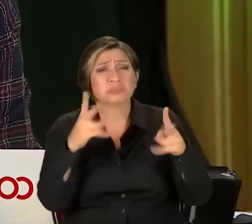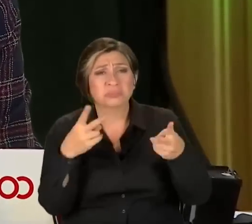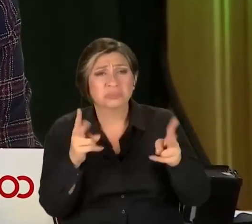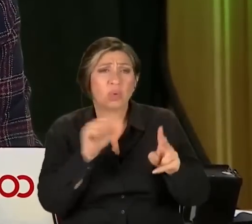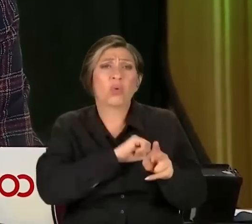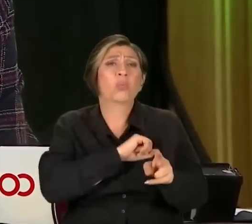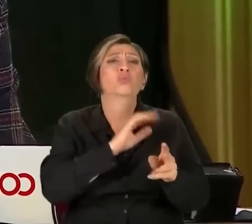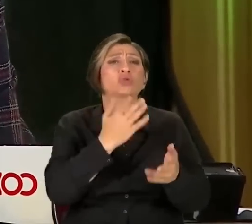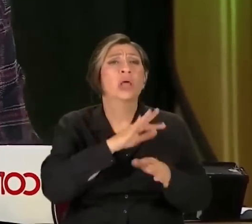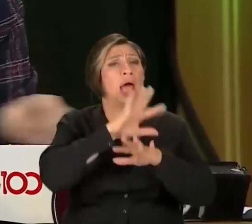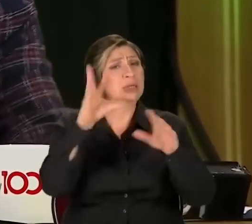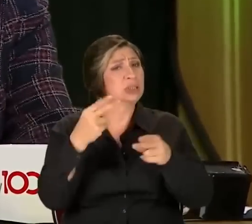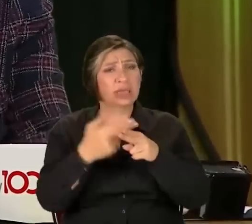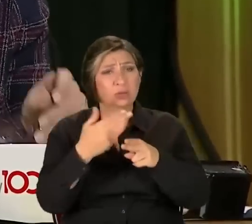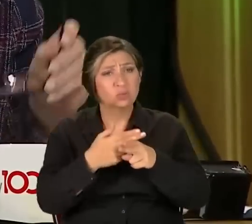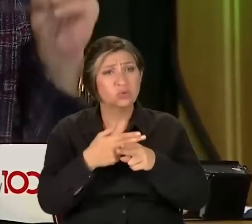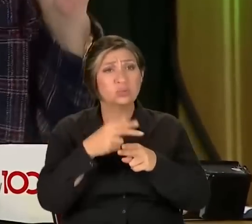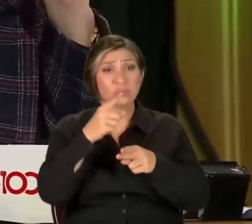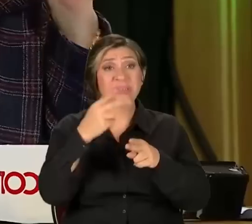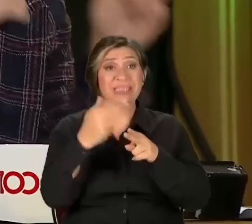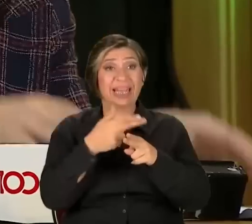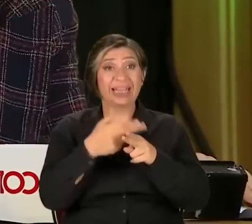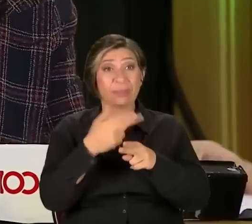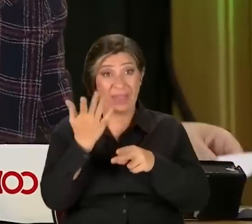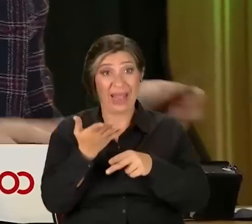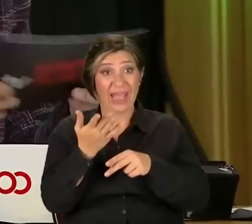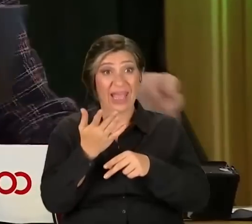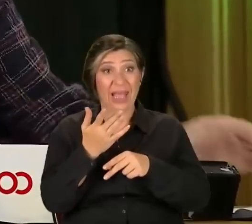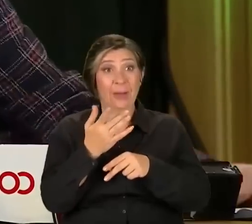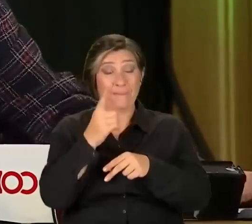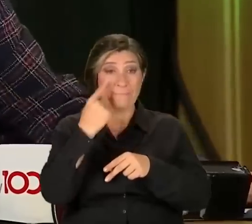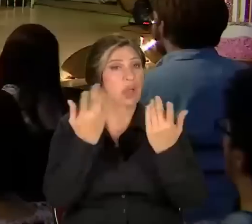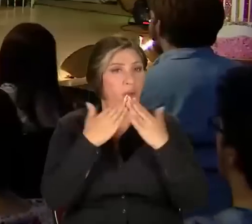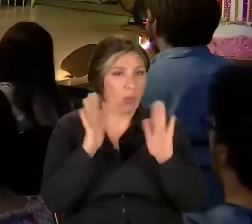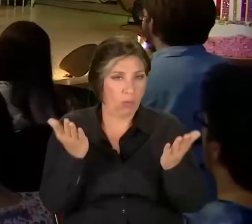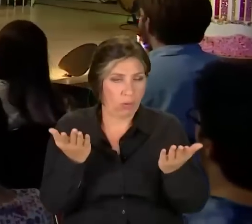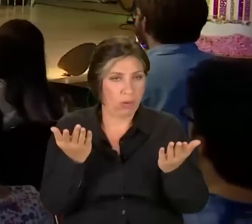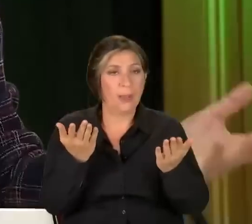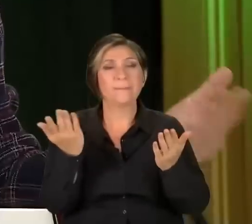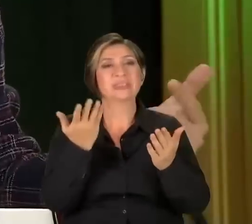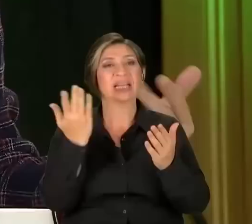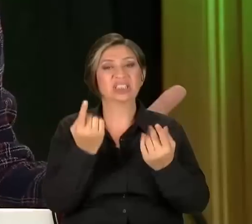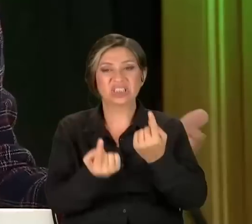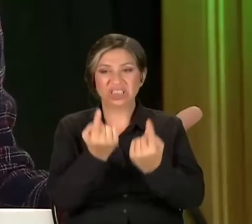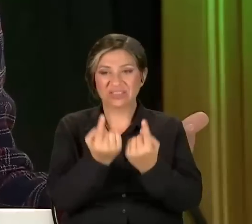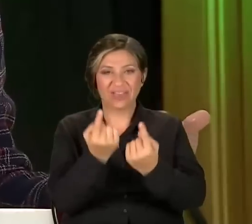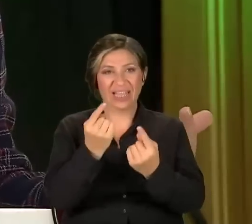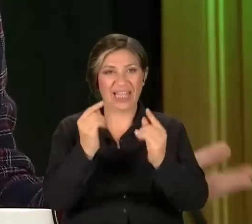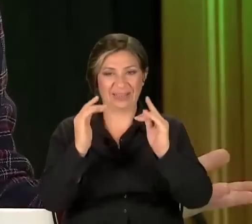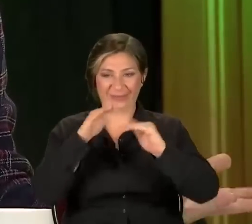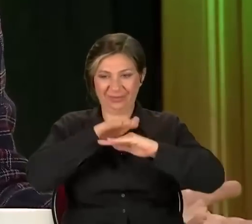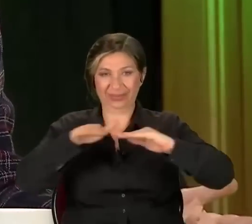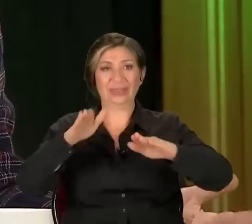korkmuyorsun. Her şeyi deneyimliyorsun. Şimdi bu deneyimlediğin şeylere bakacağız. Mesela çivili yatağın